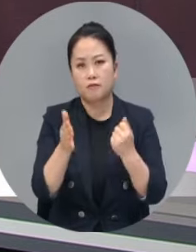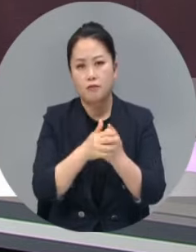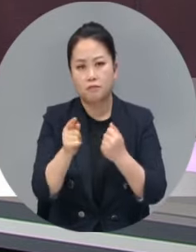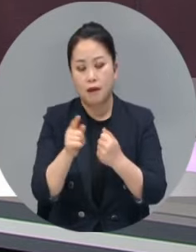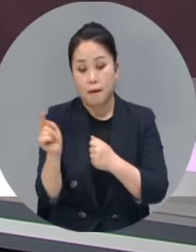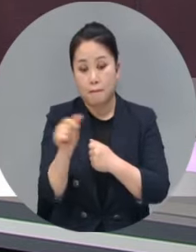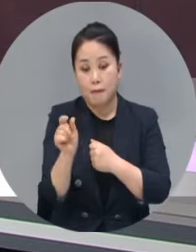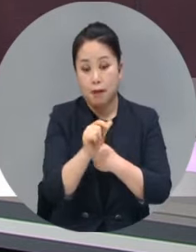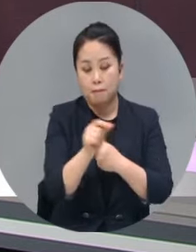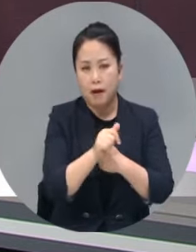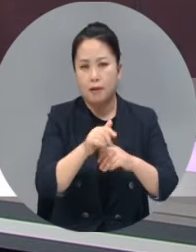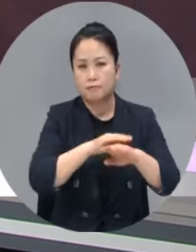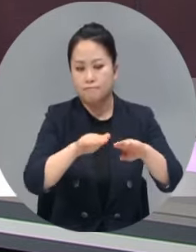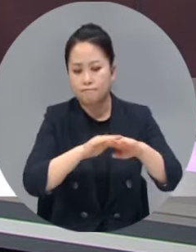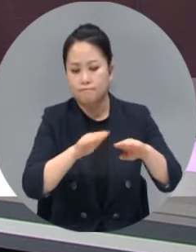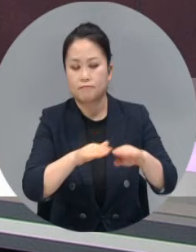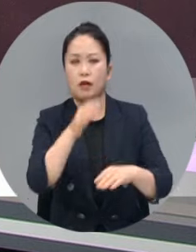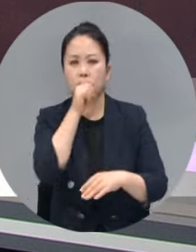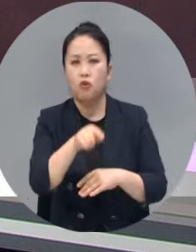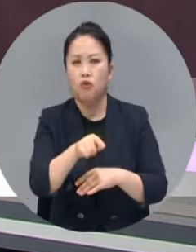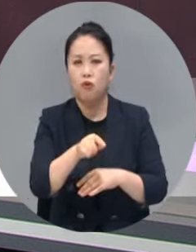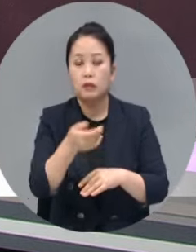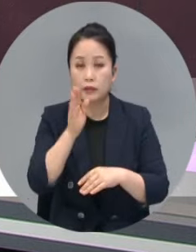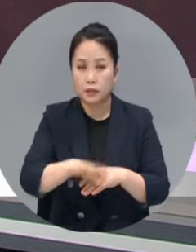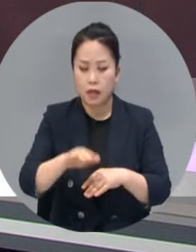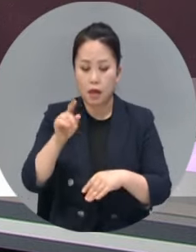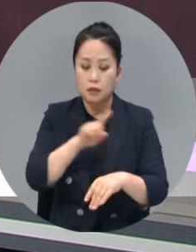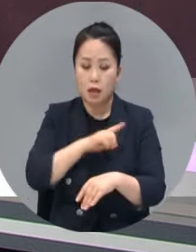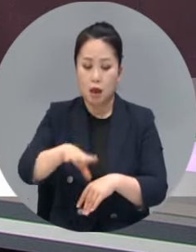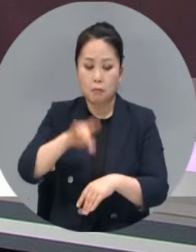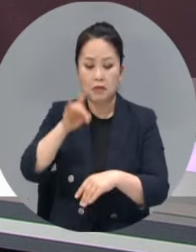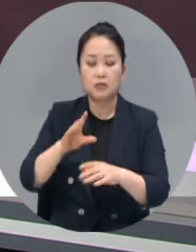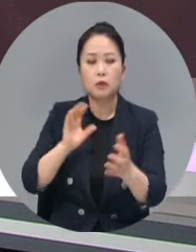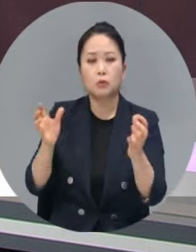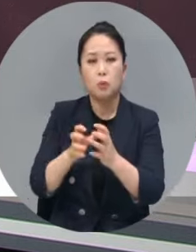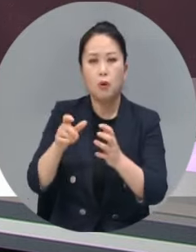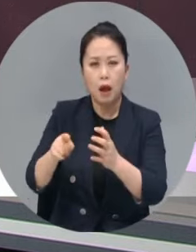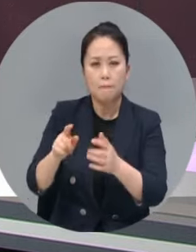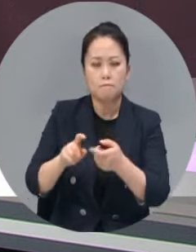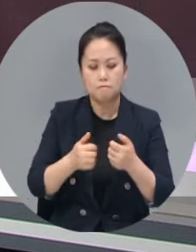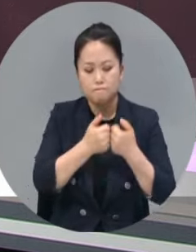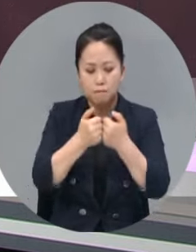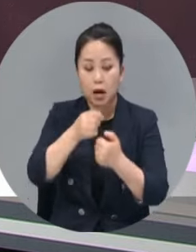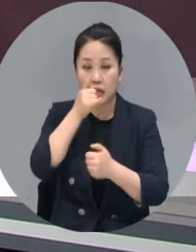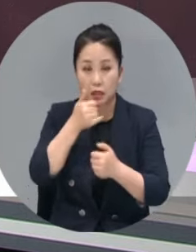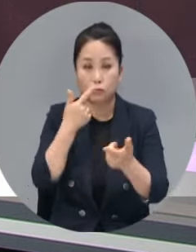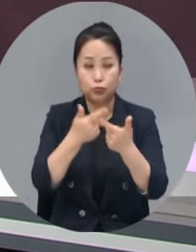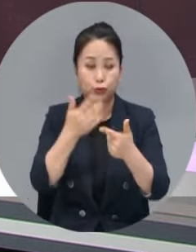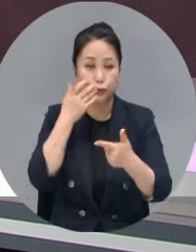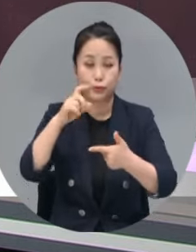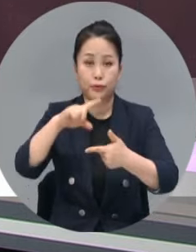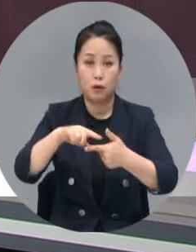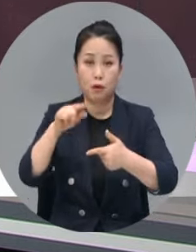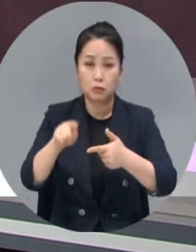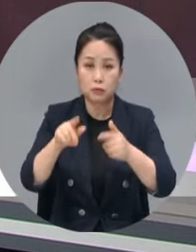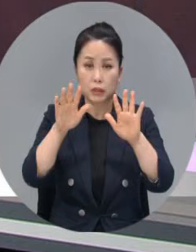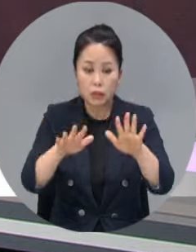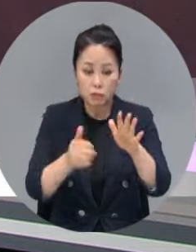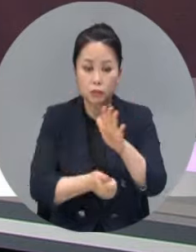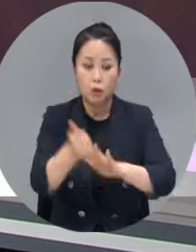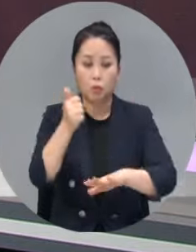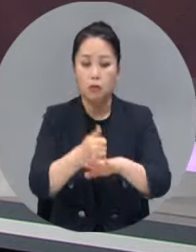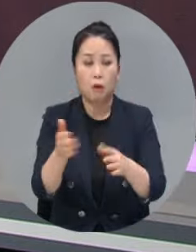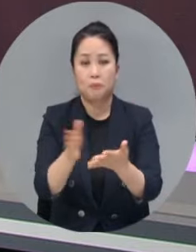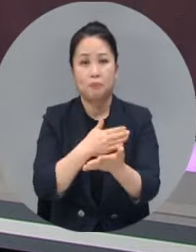타고 있습니다 반면 가장 먼저 통합 도의에 불을 지켰던 불경은 아직 가시적인 성과를 내놓지 못하고